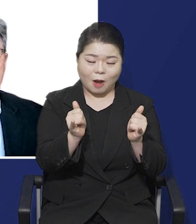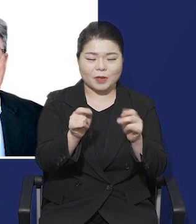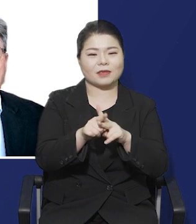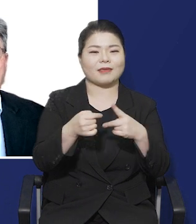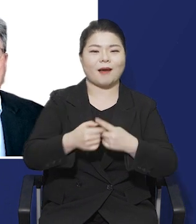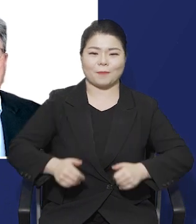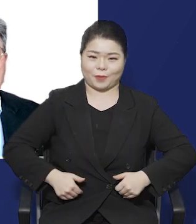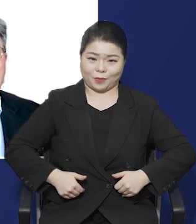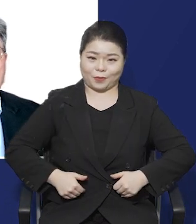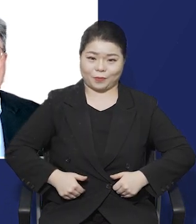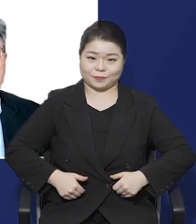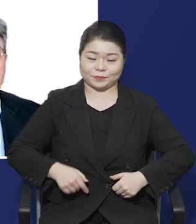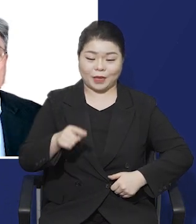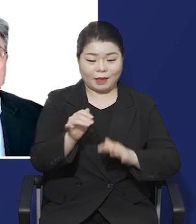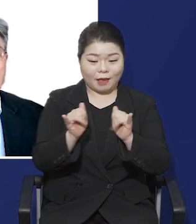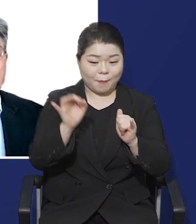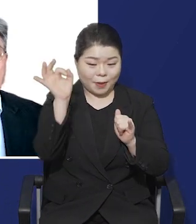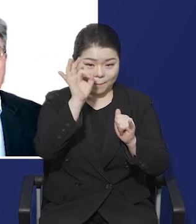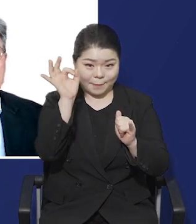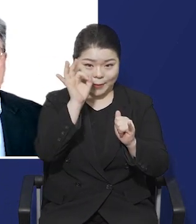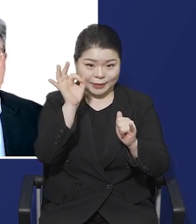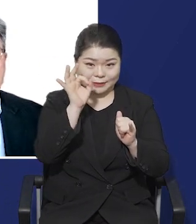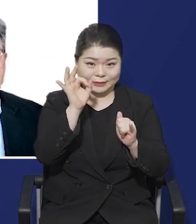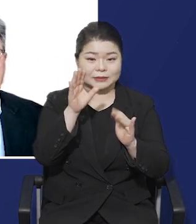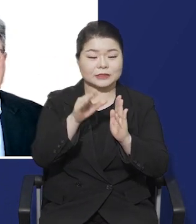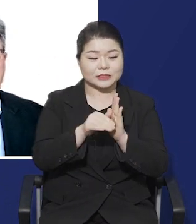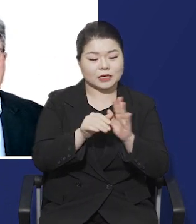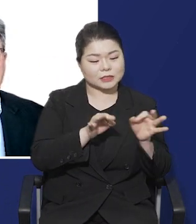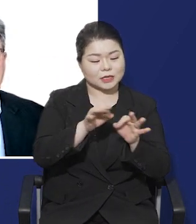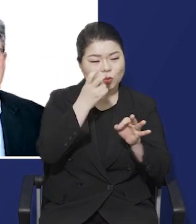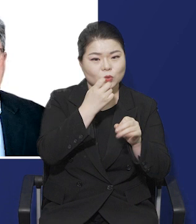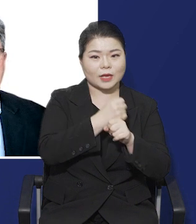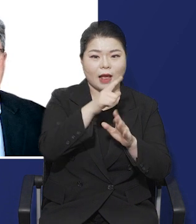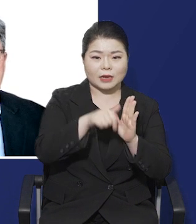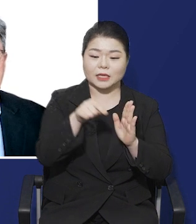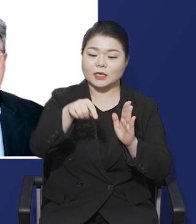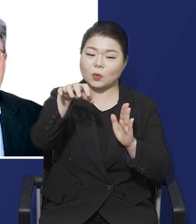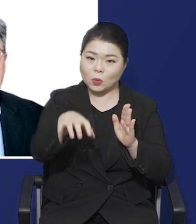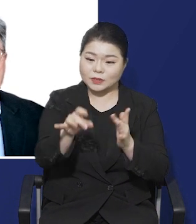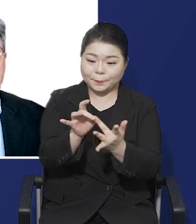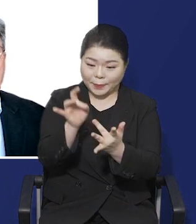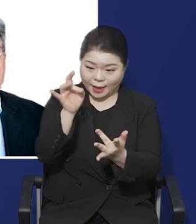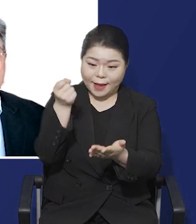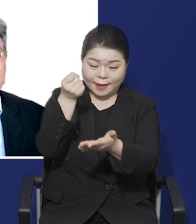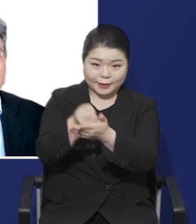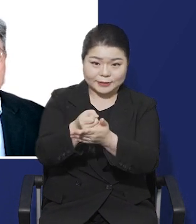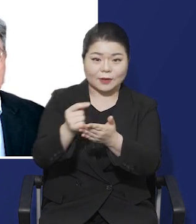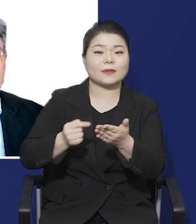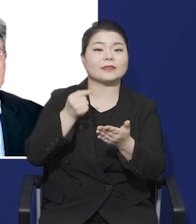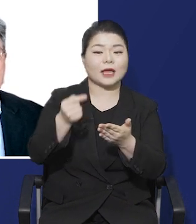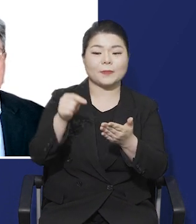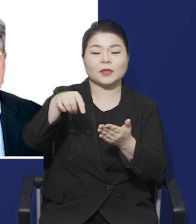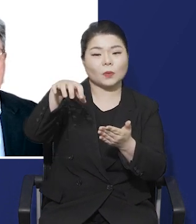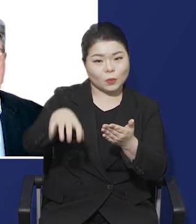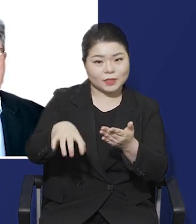필요합니다. 해외 바이어 발굴이라 하면 해외 시장 조사를 통해 대상 시장이 선정되면 선정된